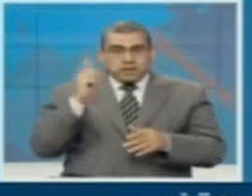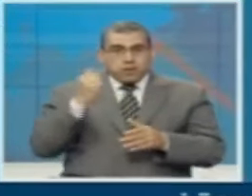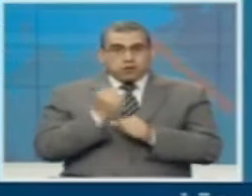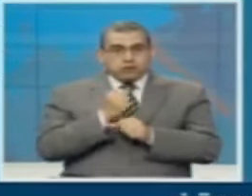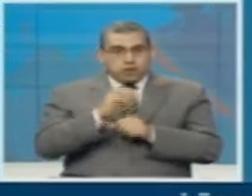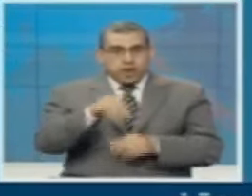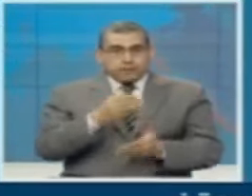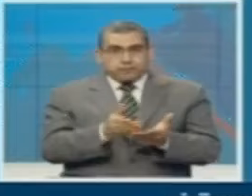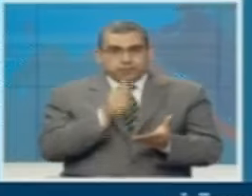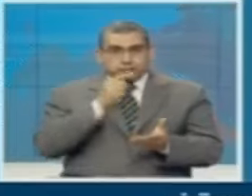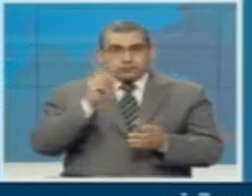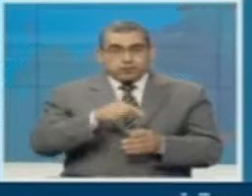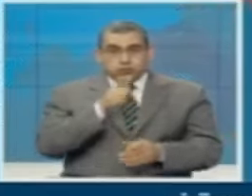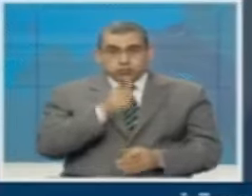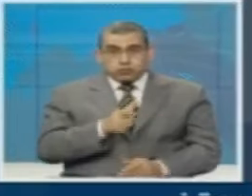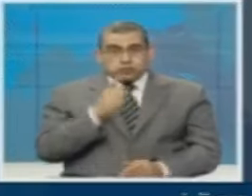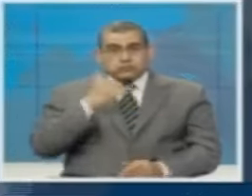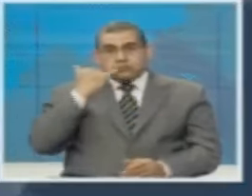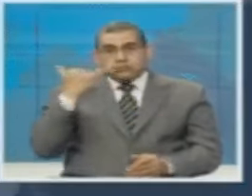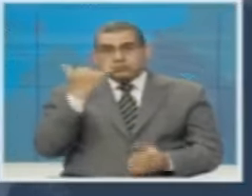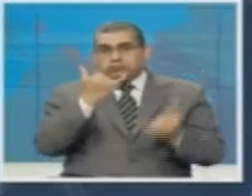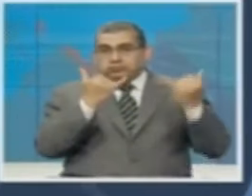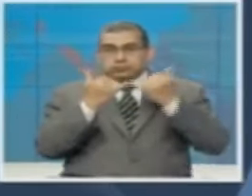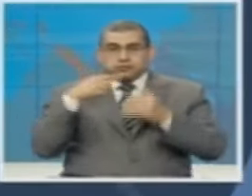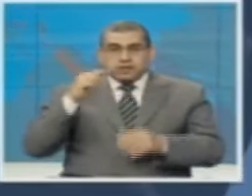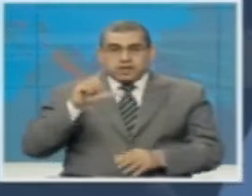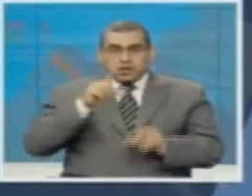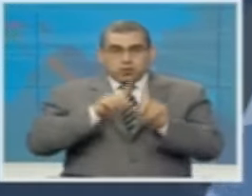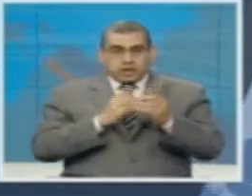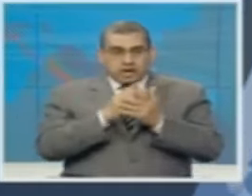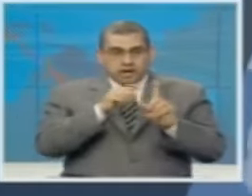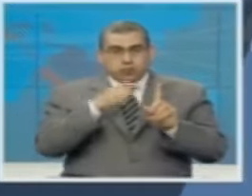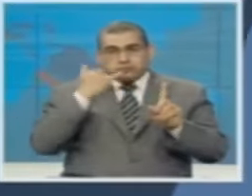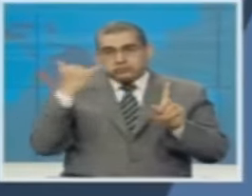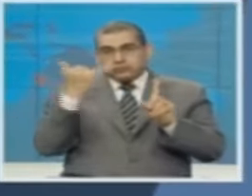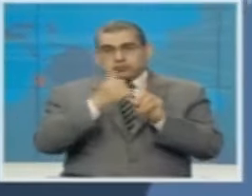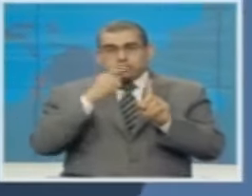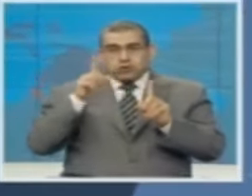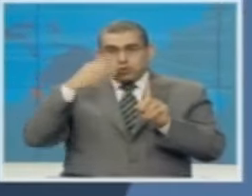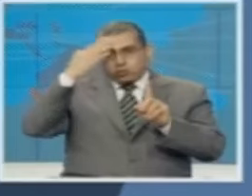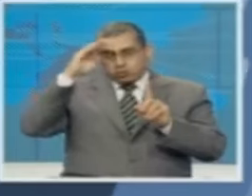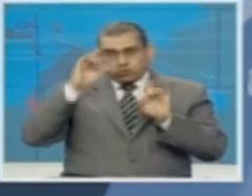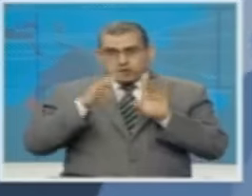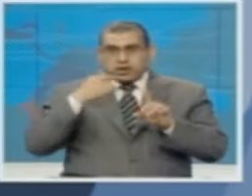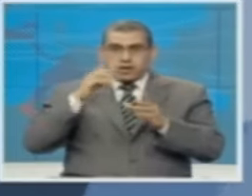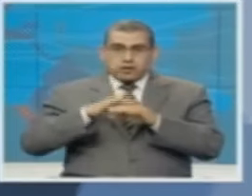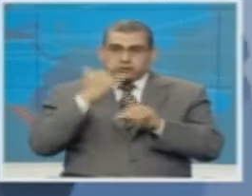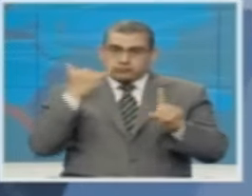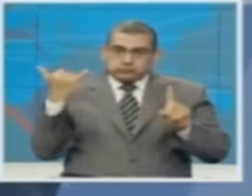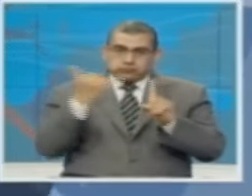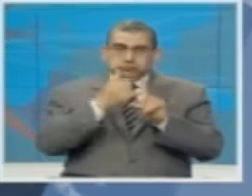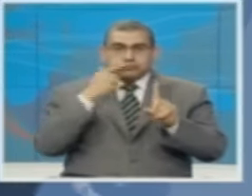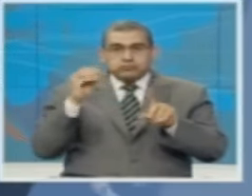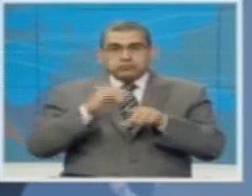القطاع. جاء ذلك خلال اتصال هاتفي تلقاه شكري من نظيرته الأسترالية بيني وونغ، قام